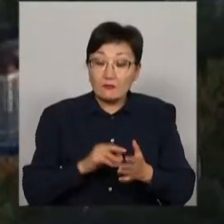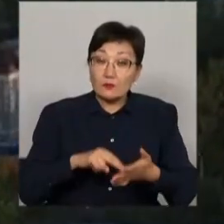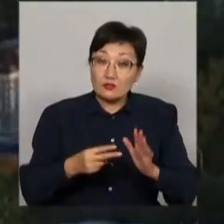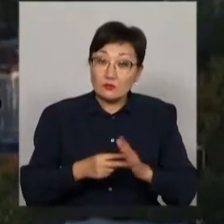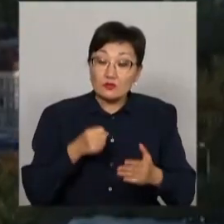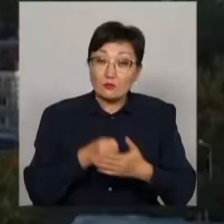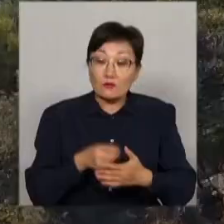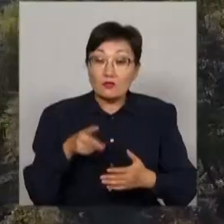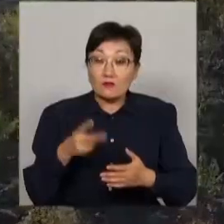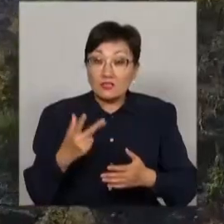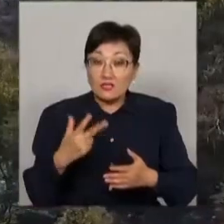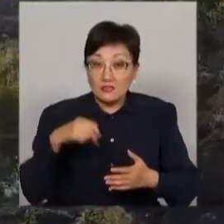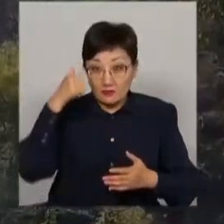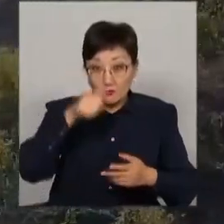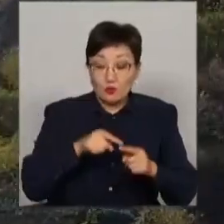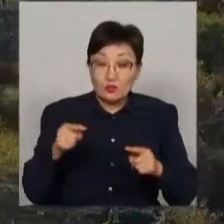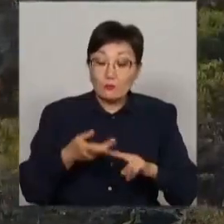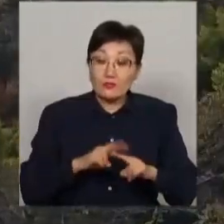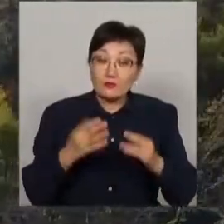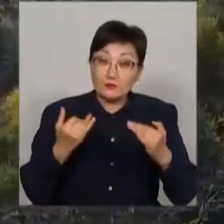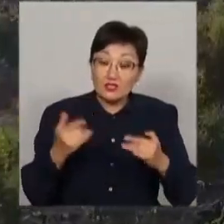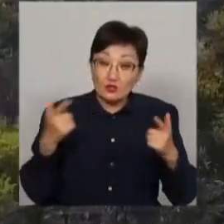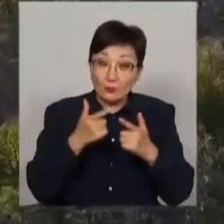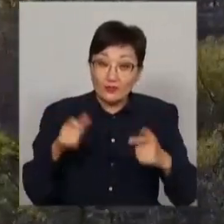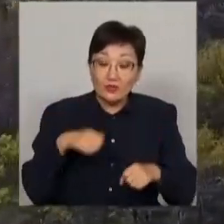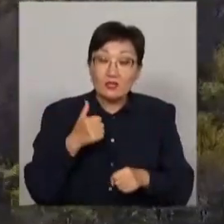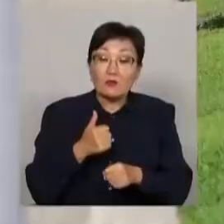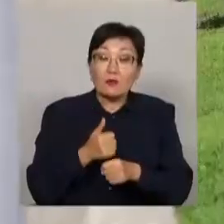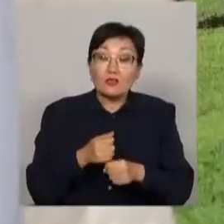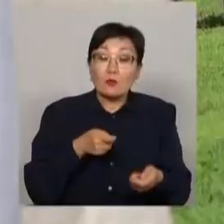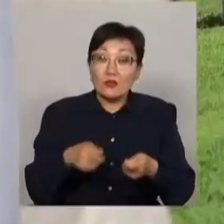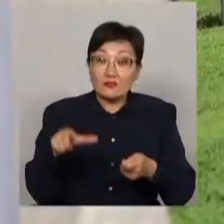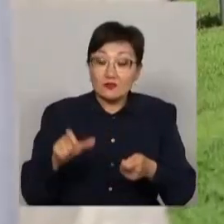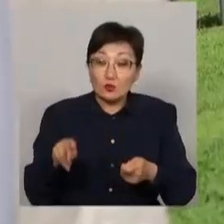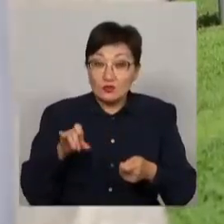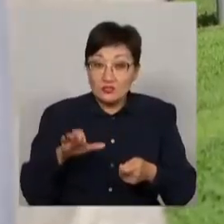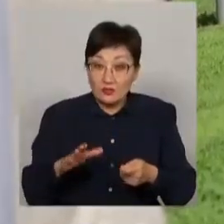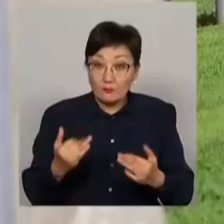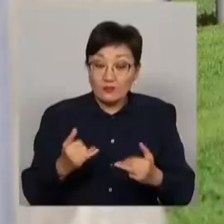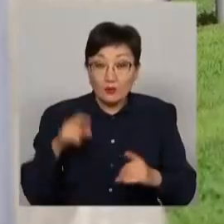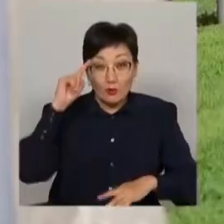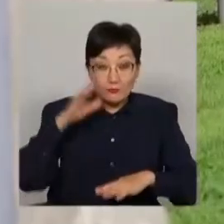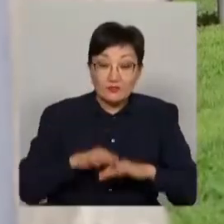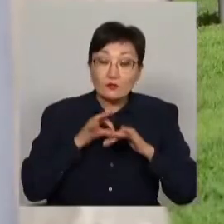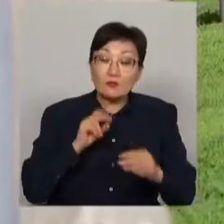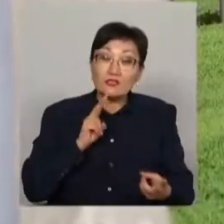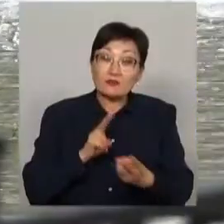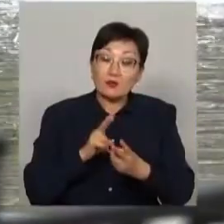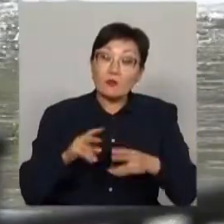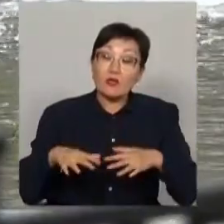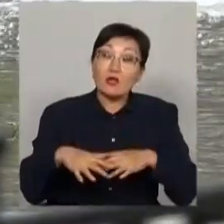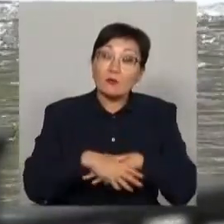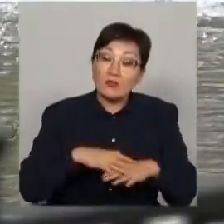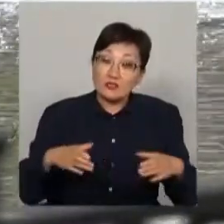до 2030 года. Об этом сегодня сообщил глава мегаполиса Ербулат Досаев. Сегодня аким провел встречу с